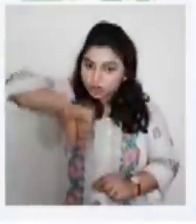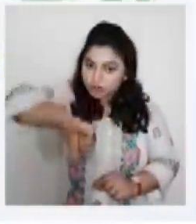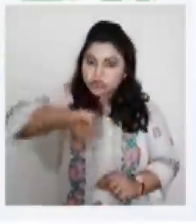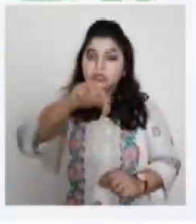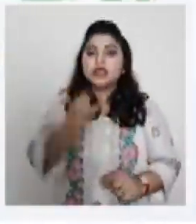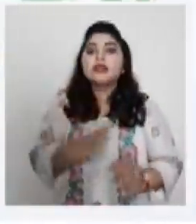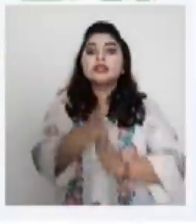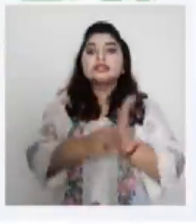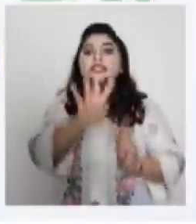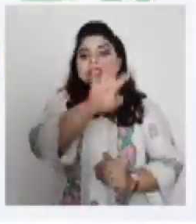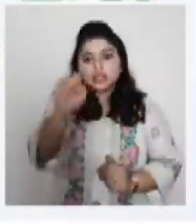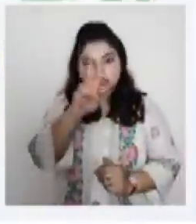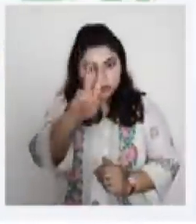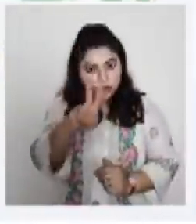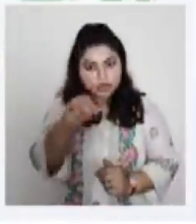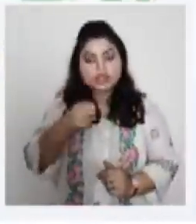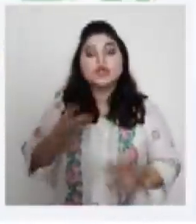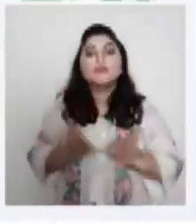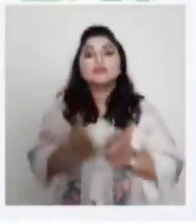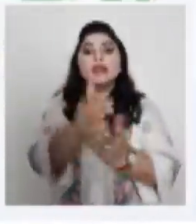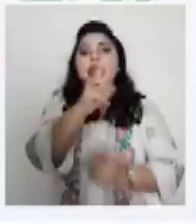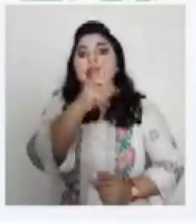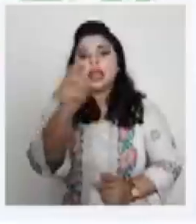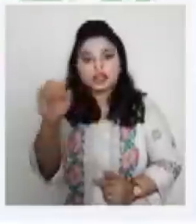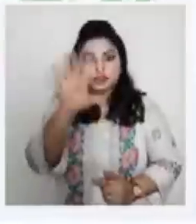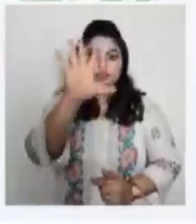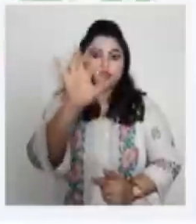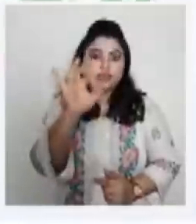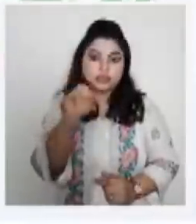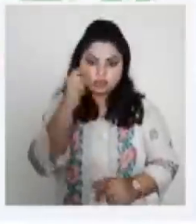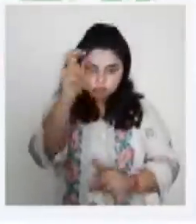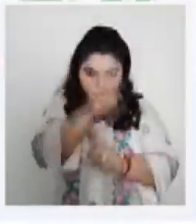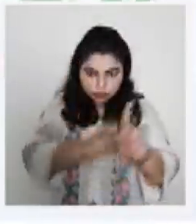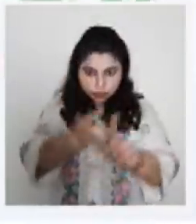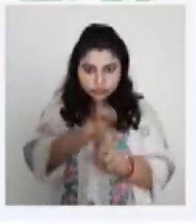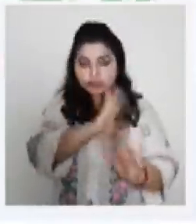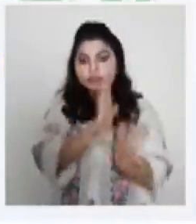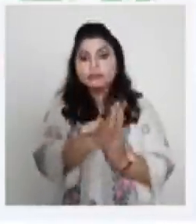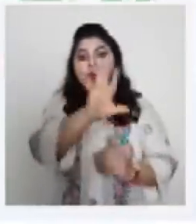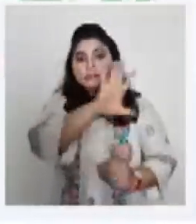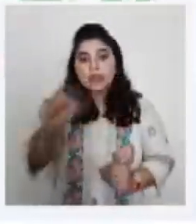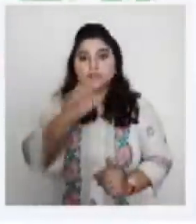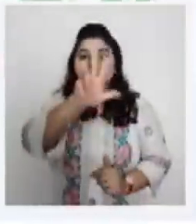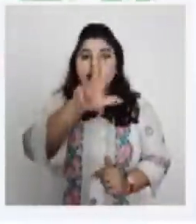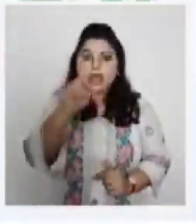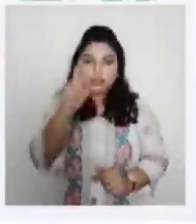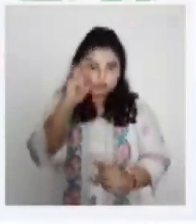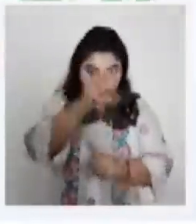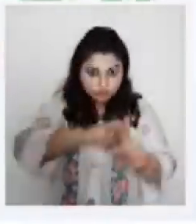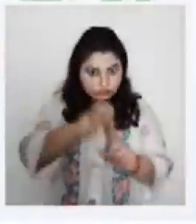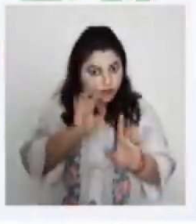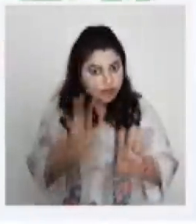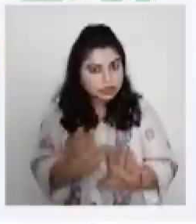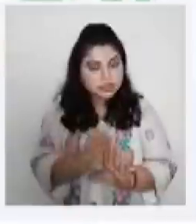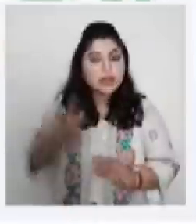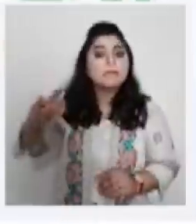২৪ ঘন্টায় আন্তর্জাতিক বিমানবন্দরতে স্ক্রিনিং হয়েছে ২৯ জন, স্থলবন্দরে ৪০২ জন, সমুদ্র বন্দরে ১৫০ জন